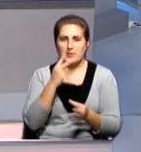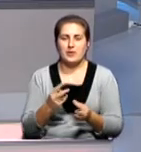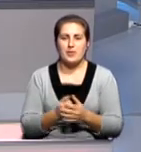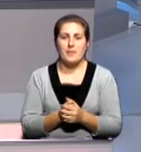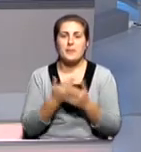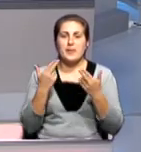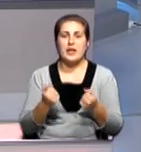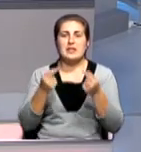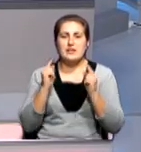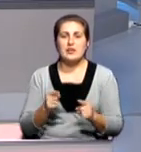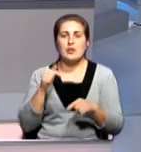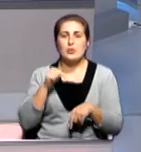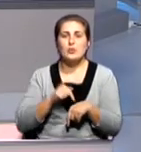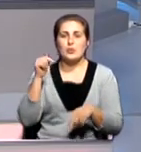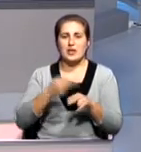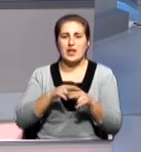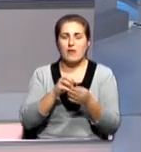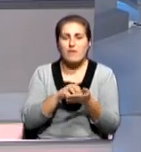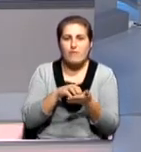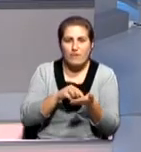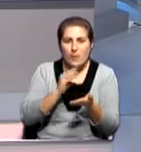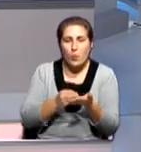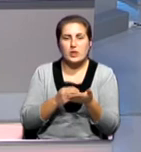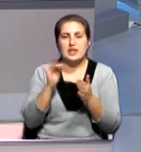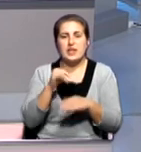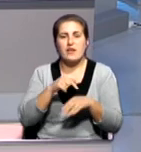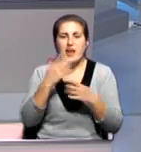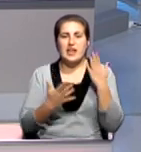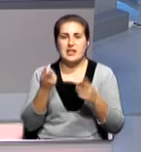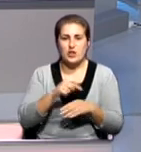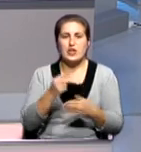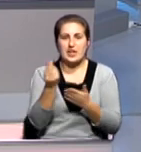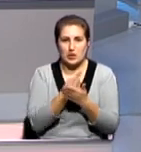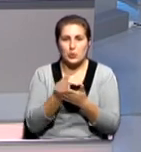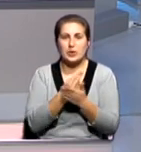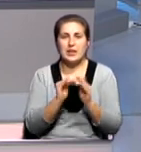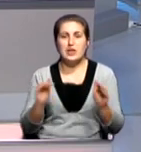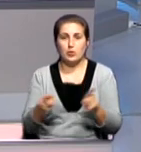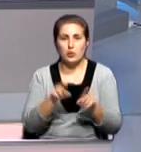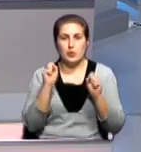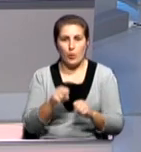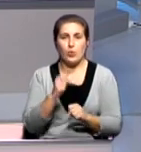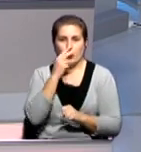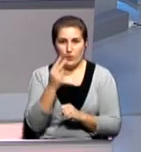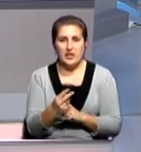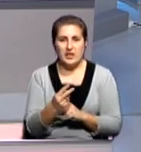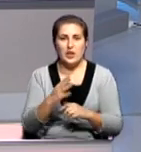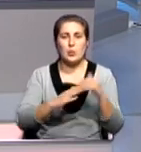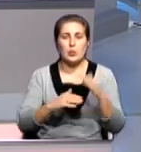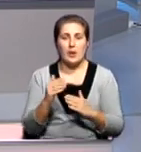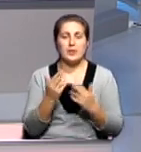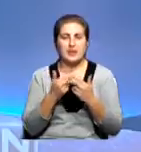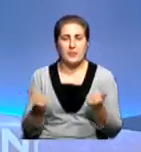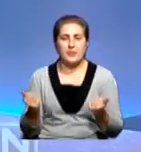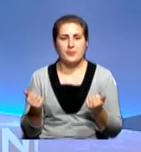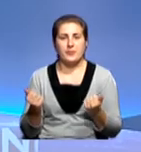действительно чувствуется эти выпуклости виден этот шрифт но и даже рисунки Да я понимаю рисунки дети тоже смогут увидеть увидеть руками